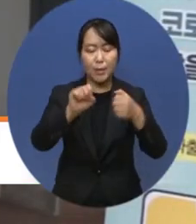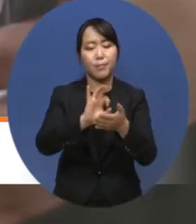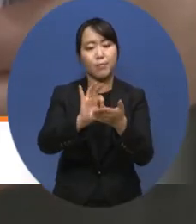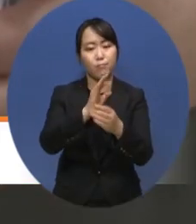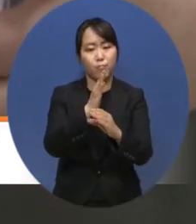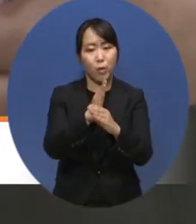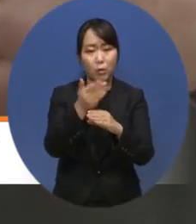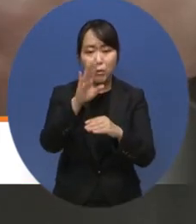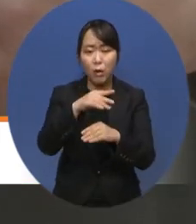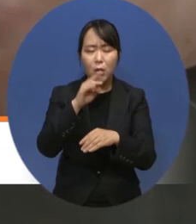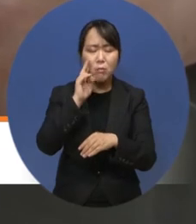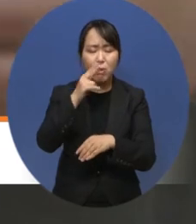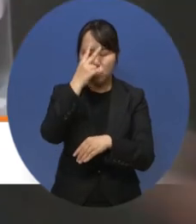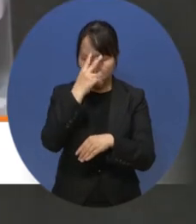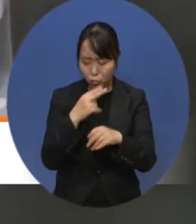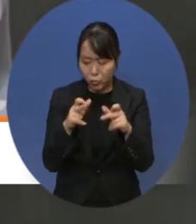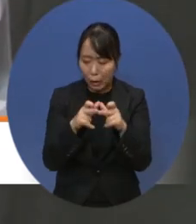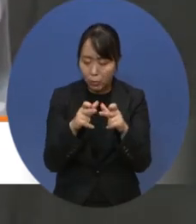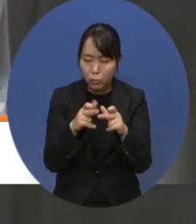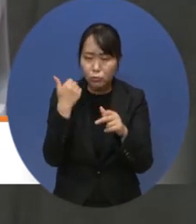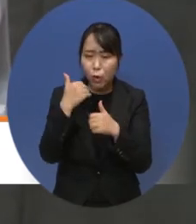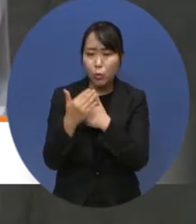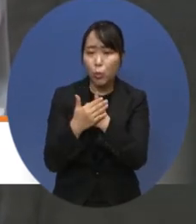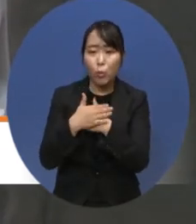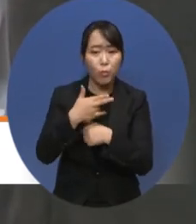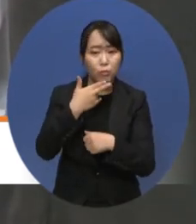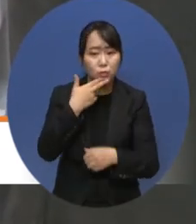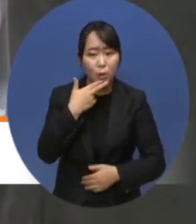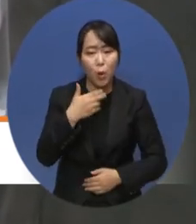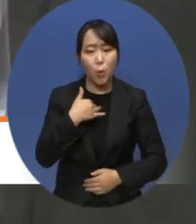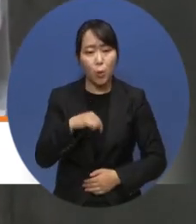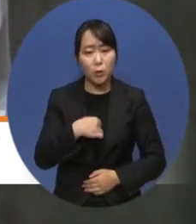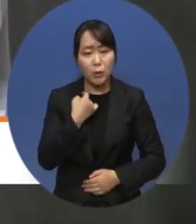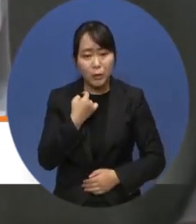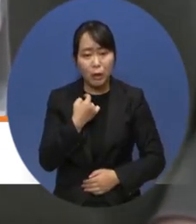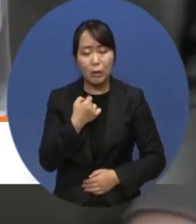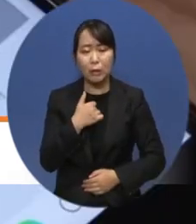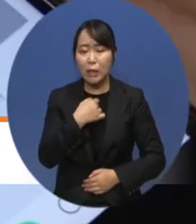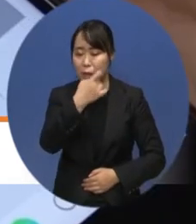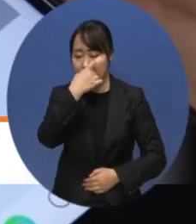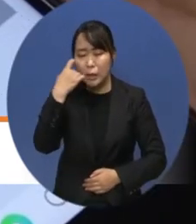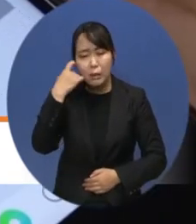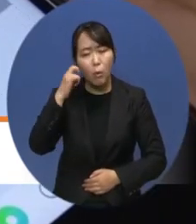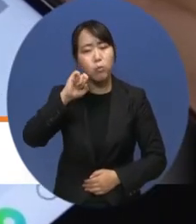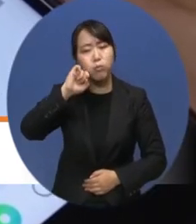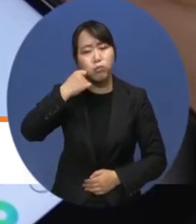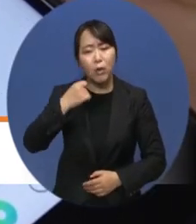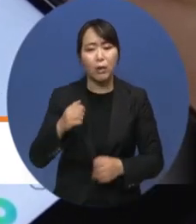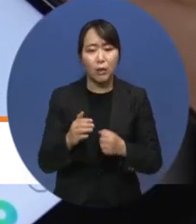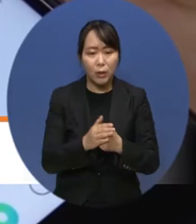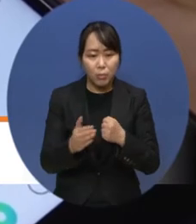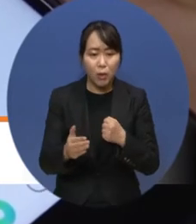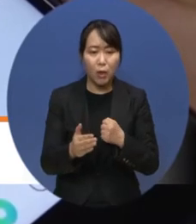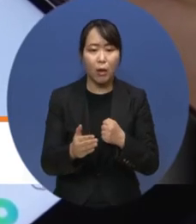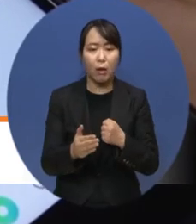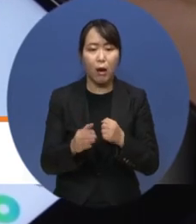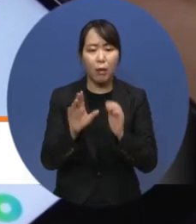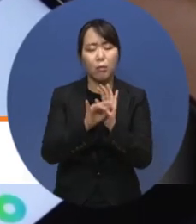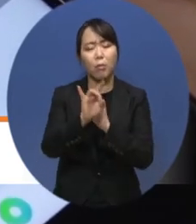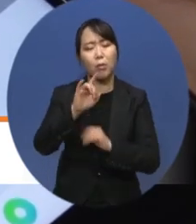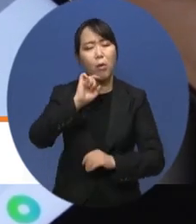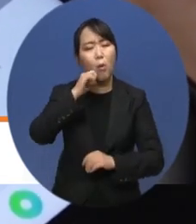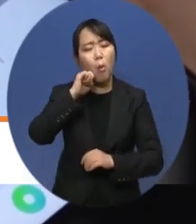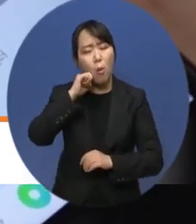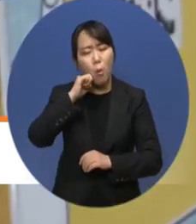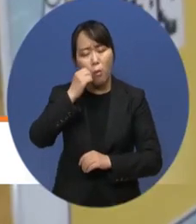하지만 중증 시각장애인은 누군가의 도움 없이는 혼자 본인인증이 절대 불가 해 인증시 와다 어려움을